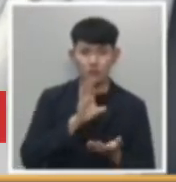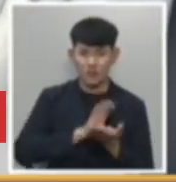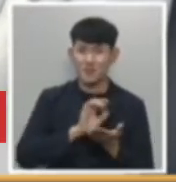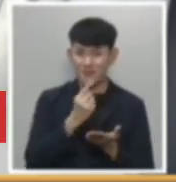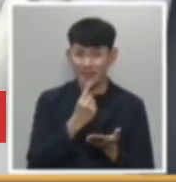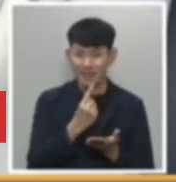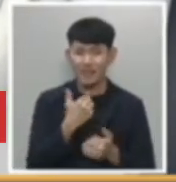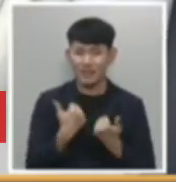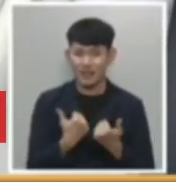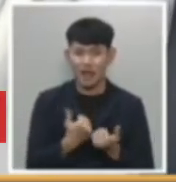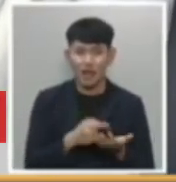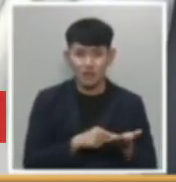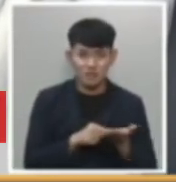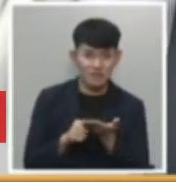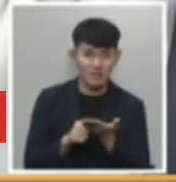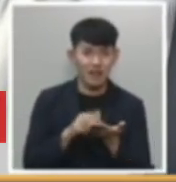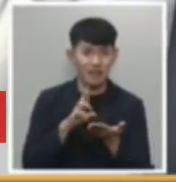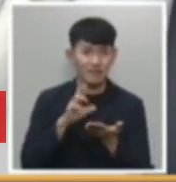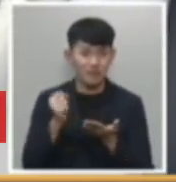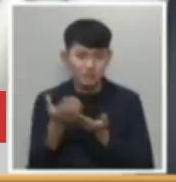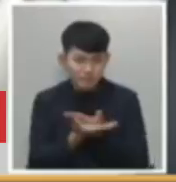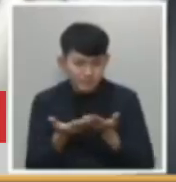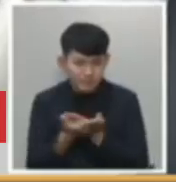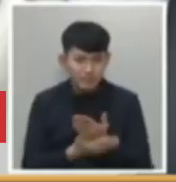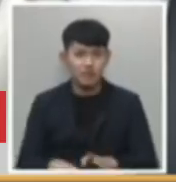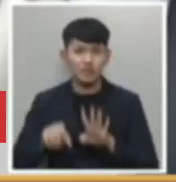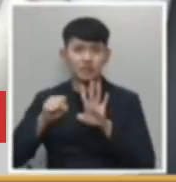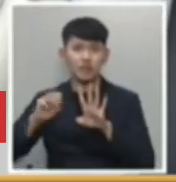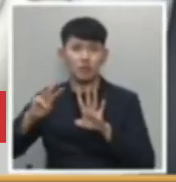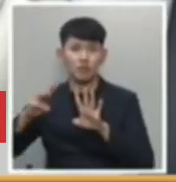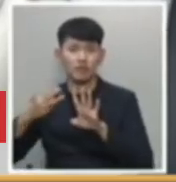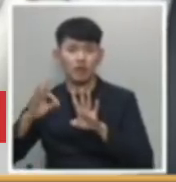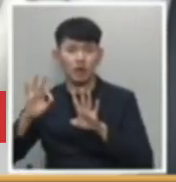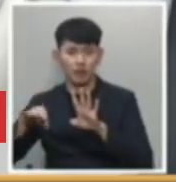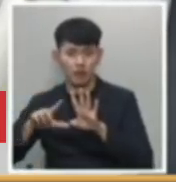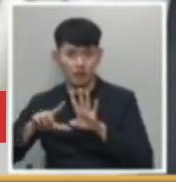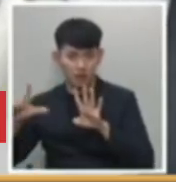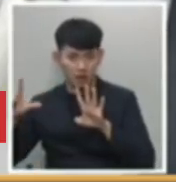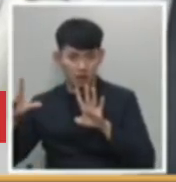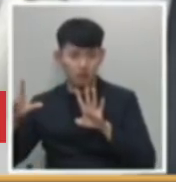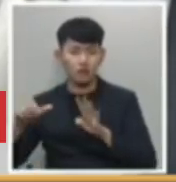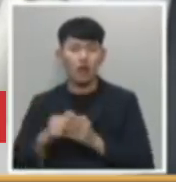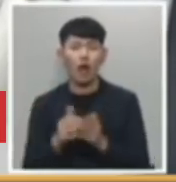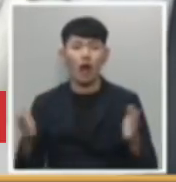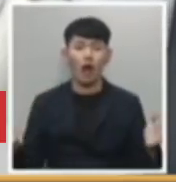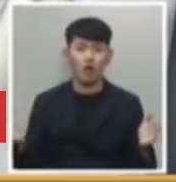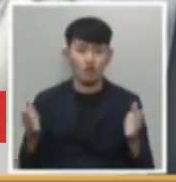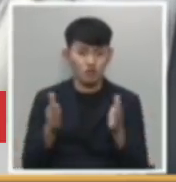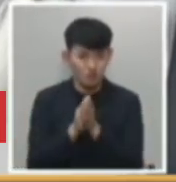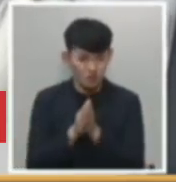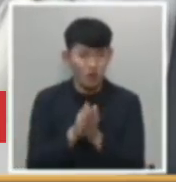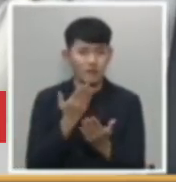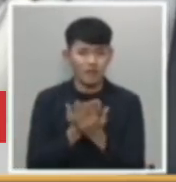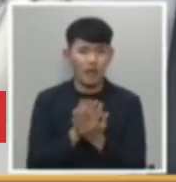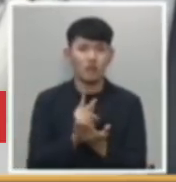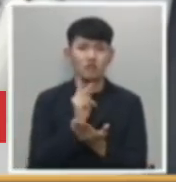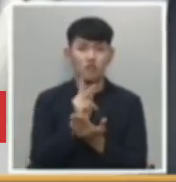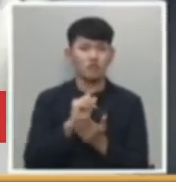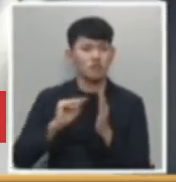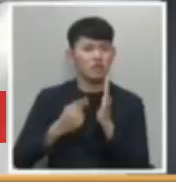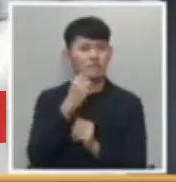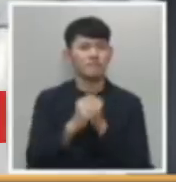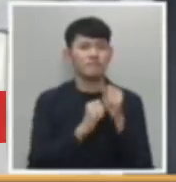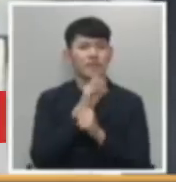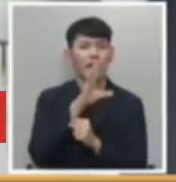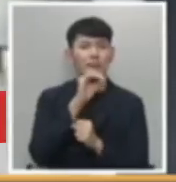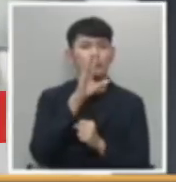ยที่กำลังขอต่อสภาแห่งนี้นะครับอีก 469,000 ล้านรวมทั้งหมดนะครับตั้งแต่ปี